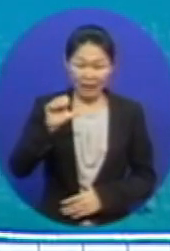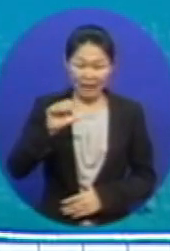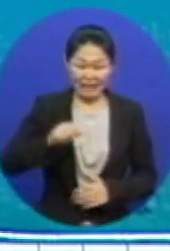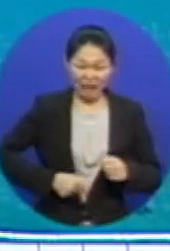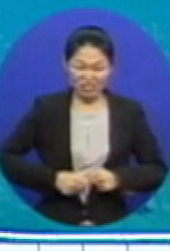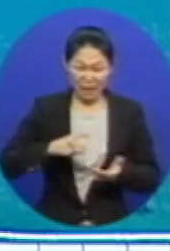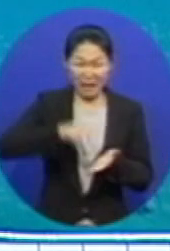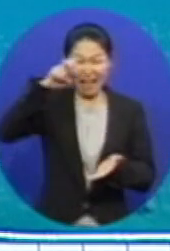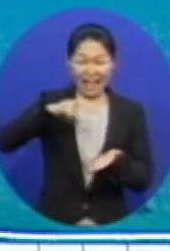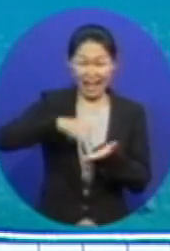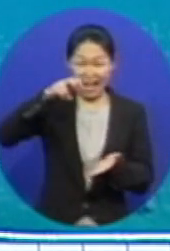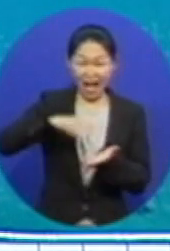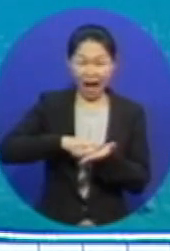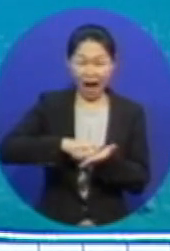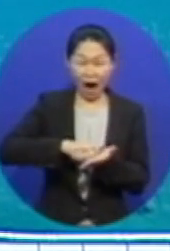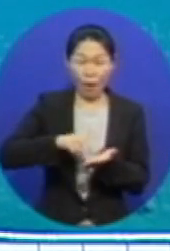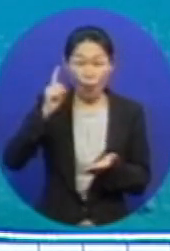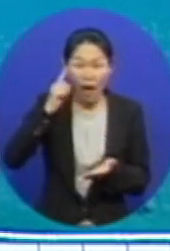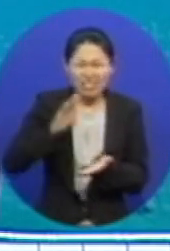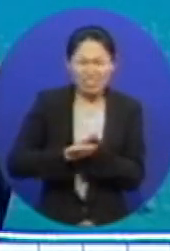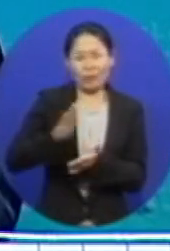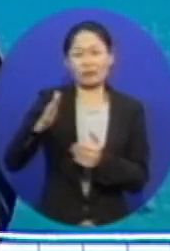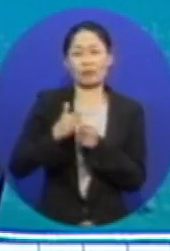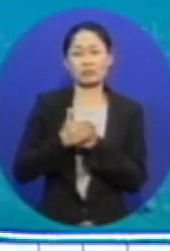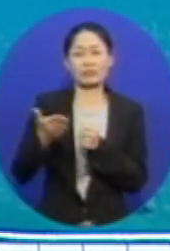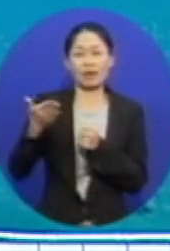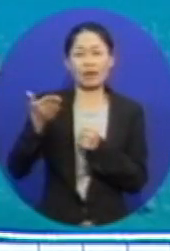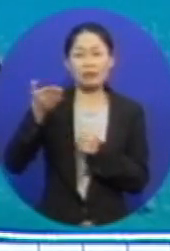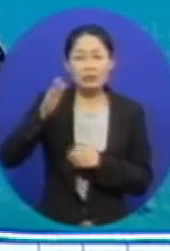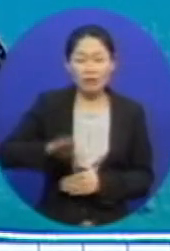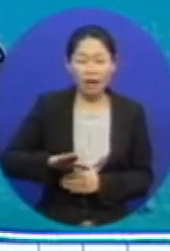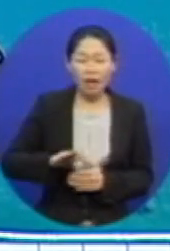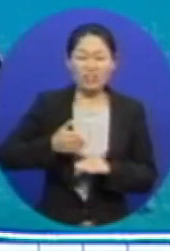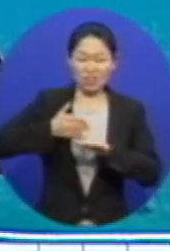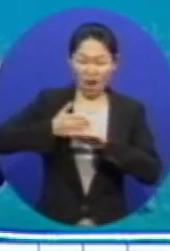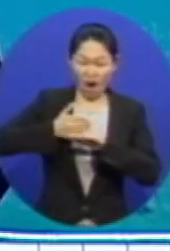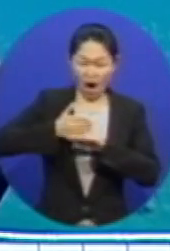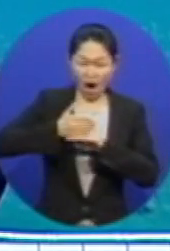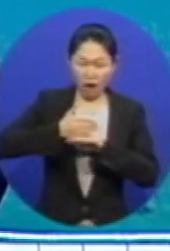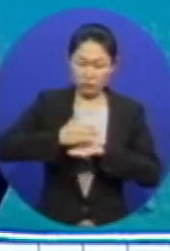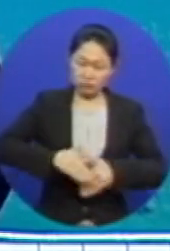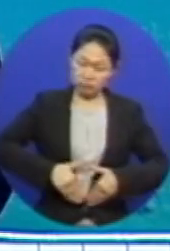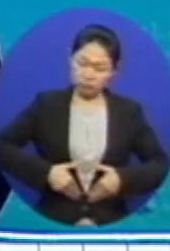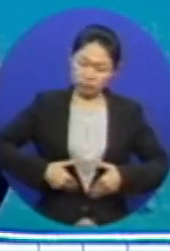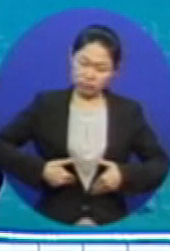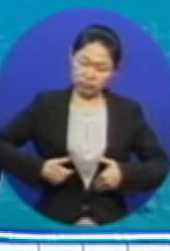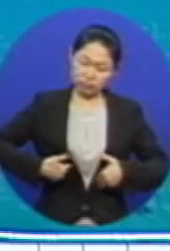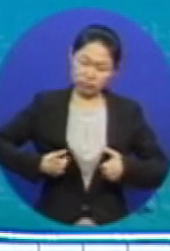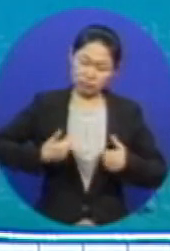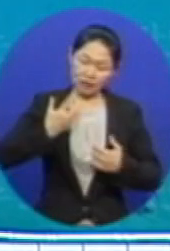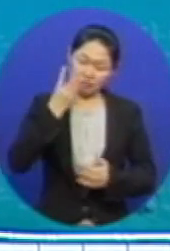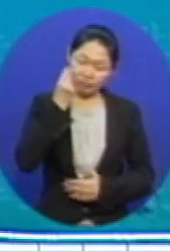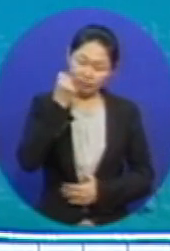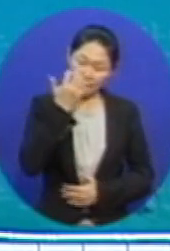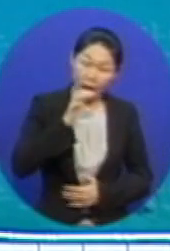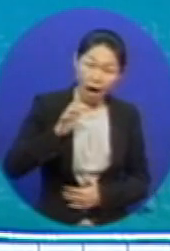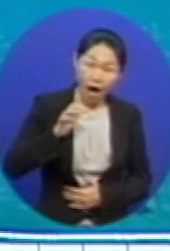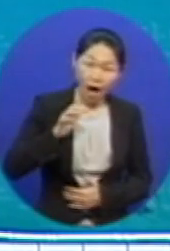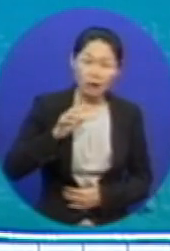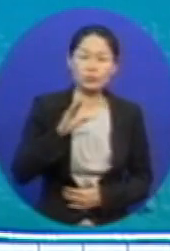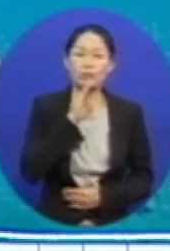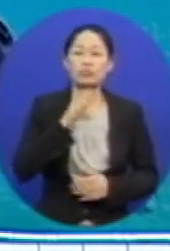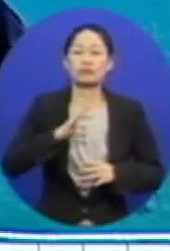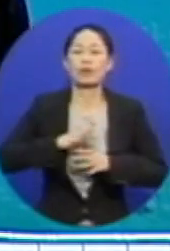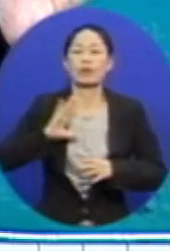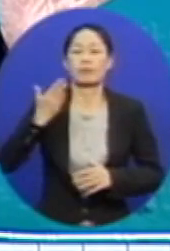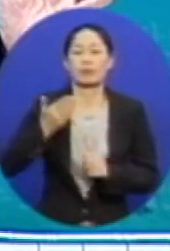난리도 아니죠 뜨거워서 그런데 서서히 익숙해지는 것은 무서운 거예요